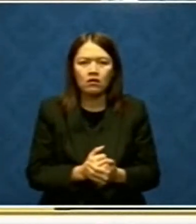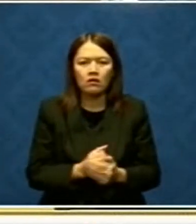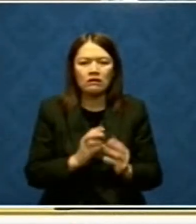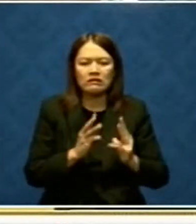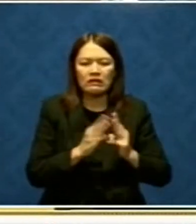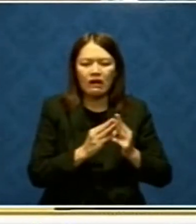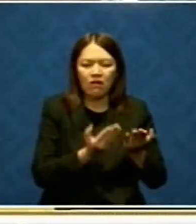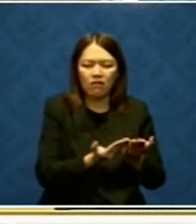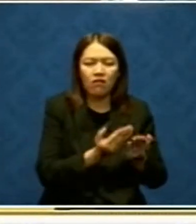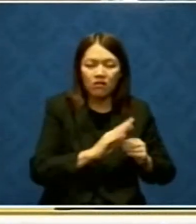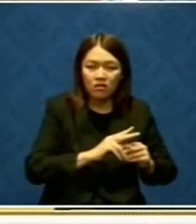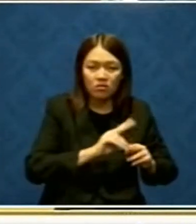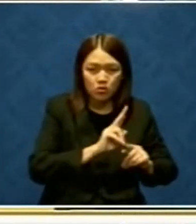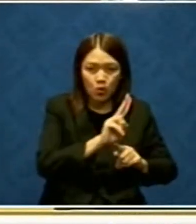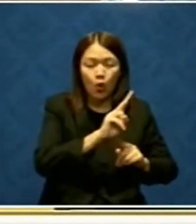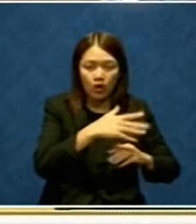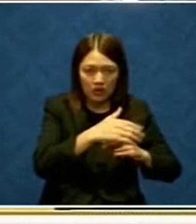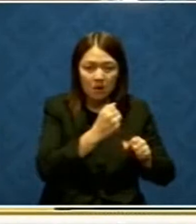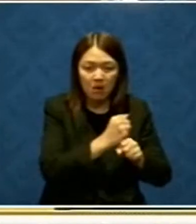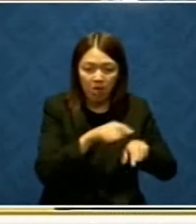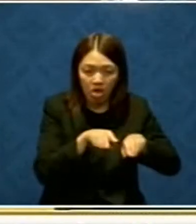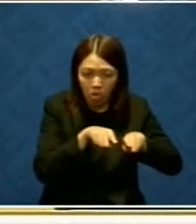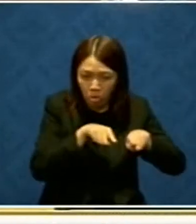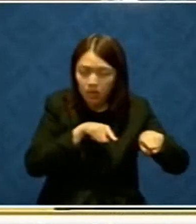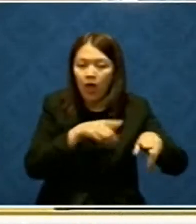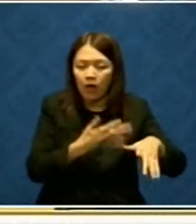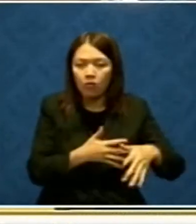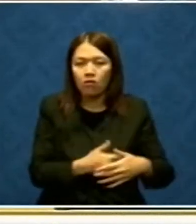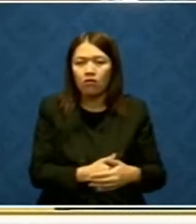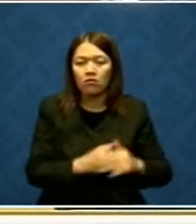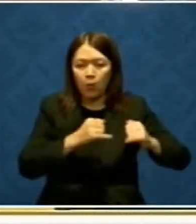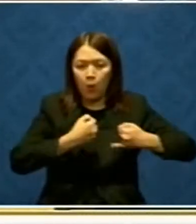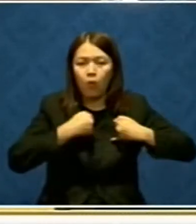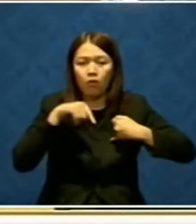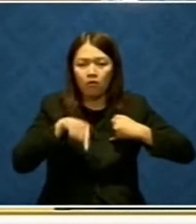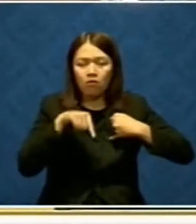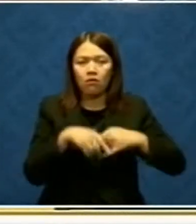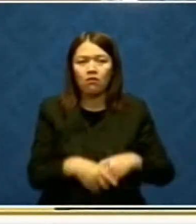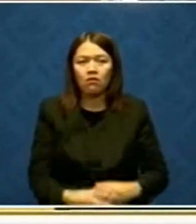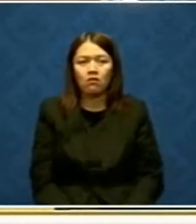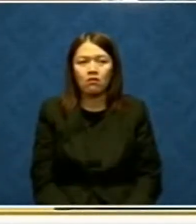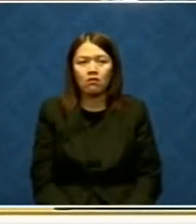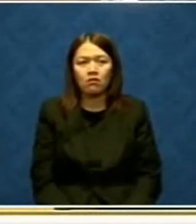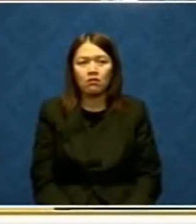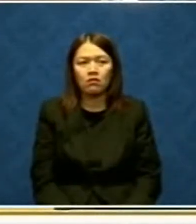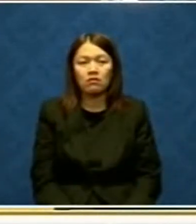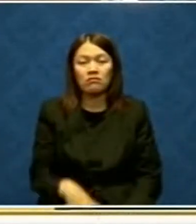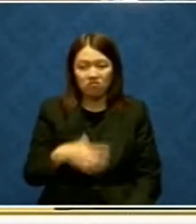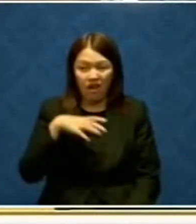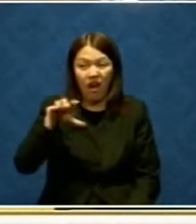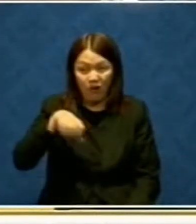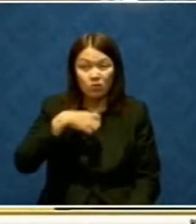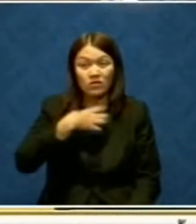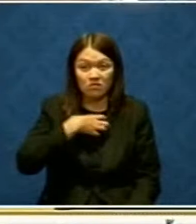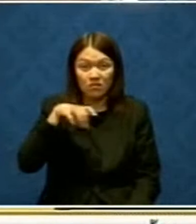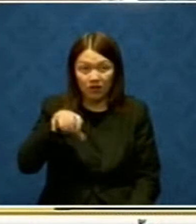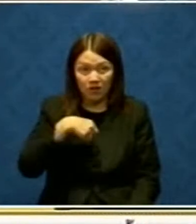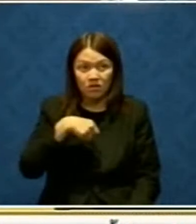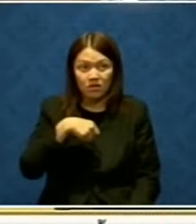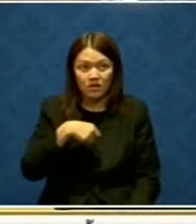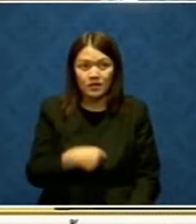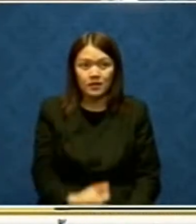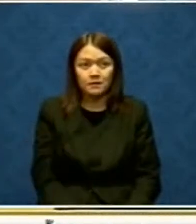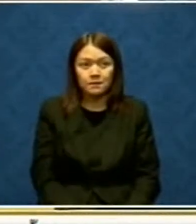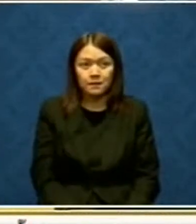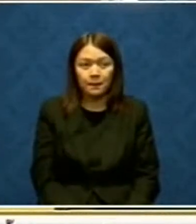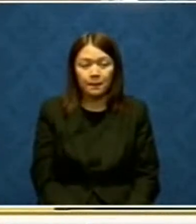ระยะ2ไปนี่เจ้าของคนขายเรือดำน้ำให้เรานะครับจะเอาให้ได้จริงๆเหรอครับ เดี๋ยวให้ท่านรัฐมนตรี